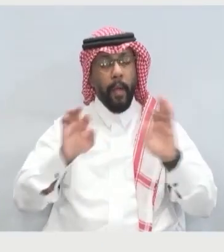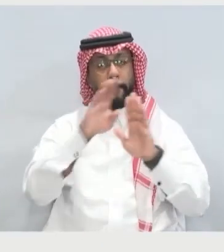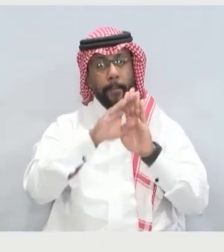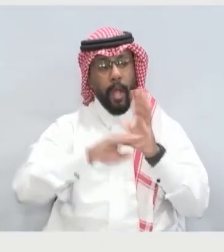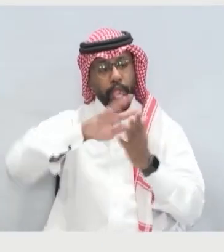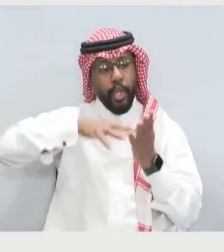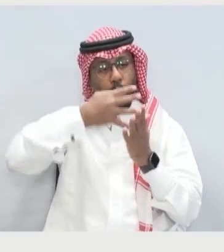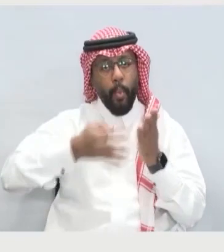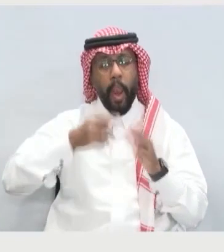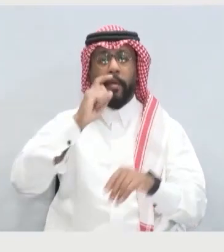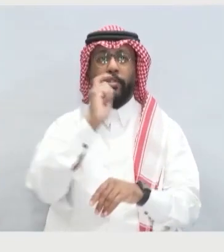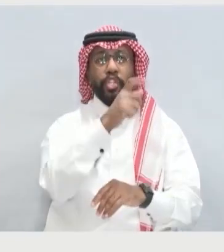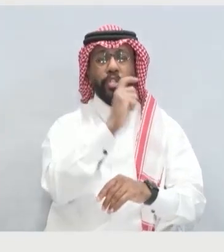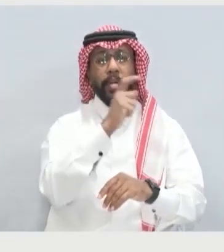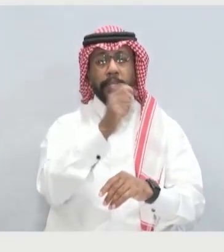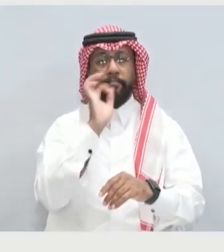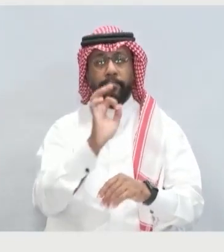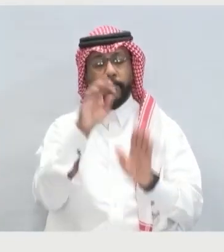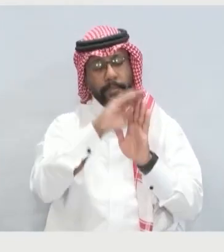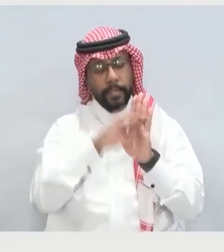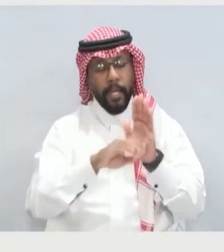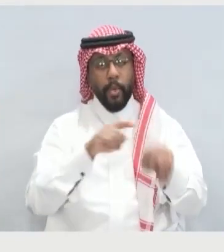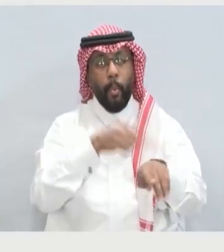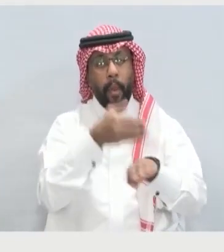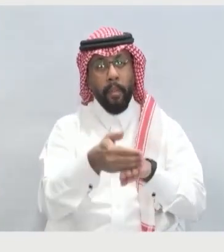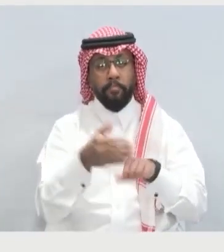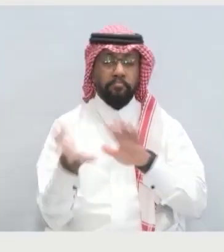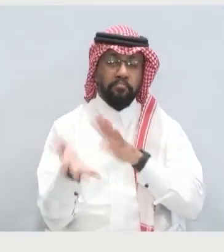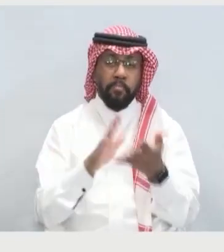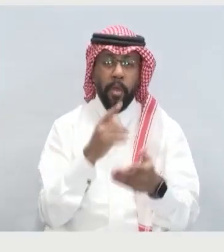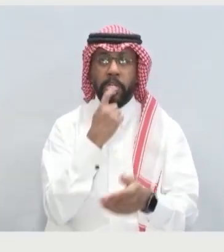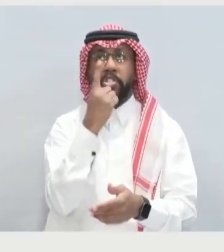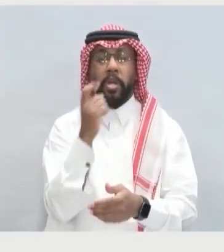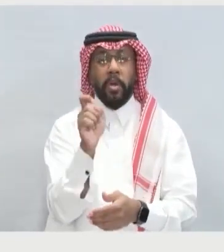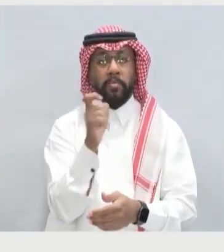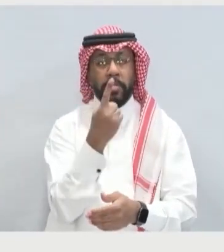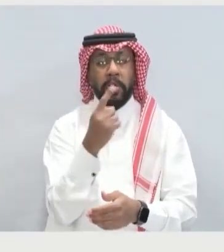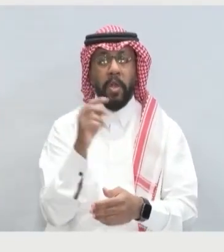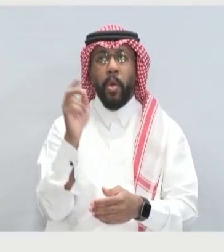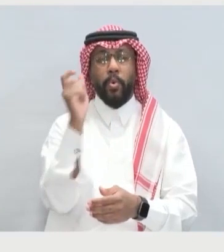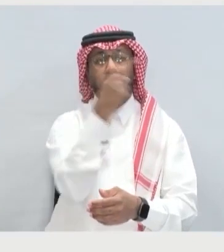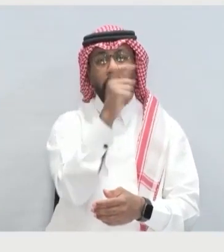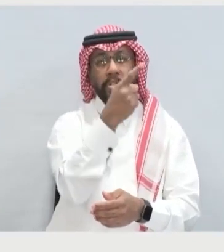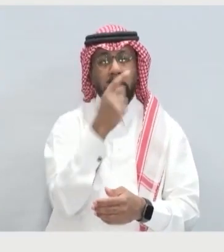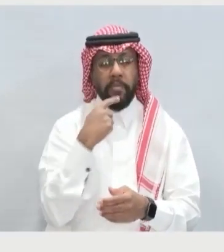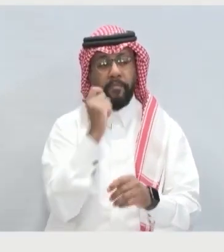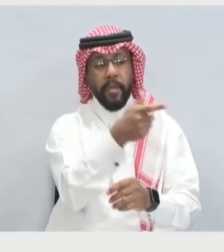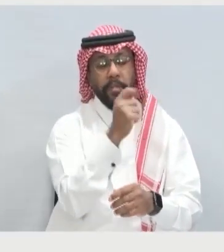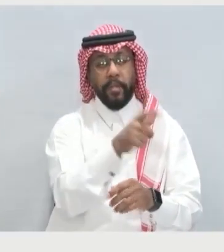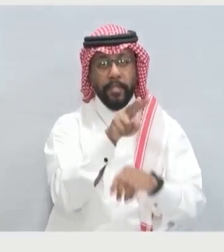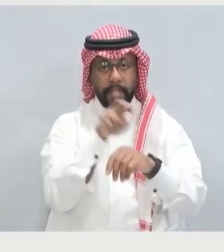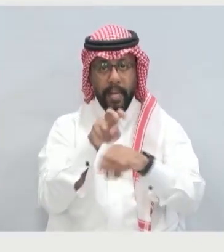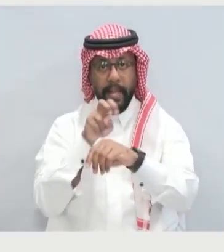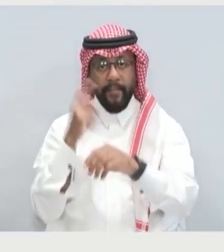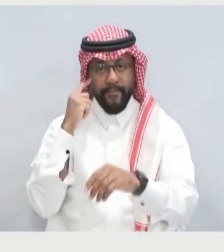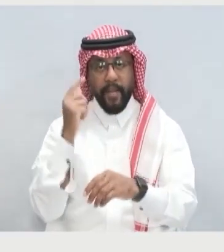اصول الشركه اصول اذا هي للشركه مبالغ تجاه الاخرين وليس التزام لابد ان نفكر ان الذمم المدينه